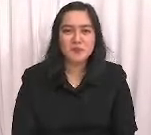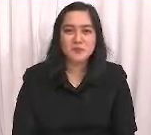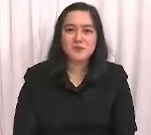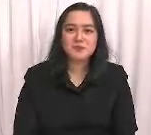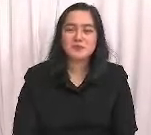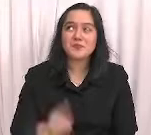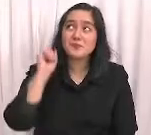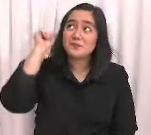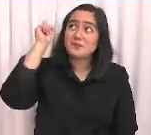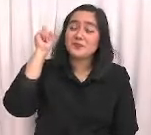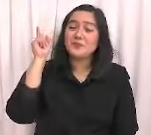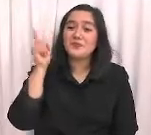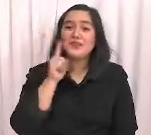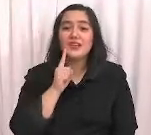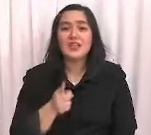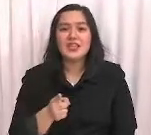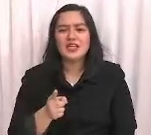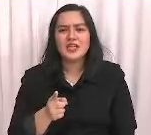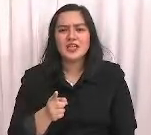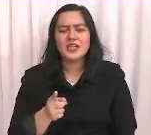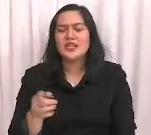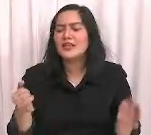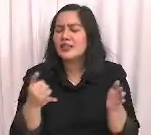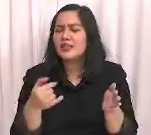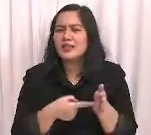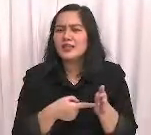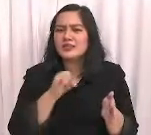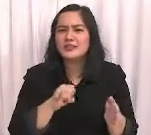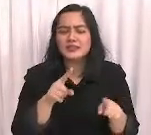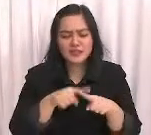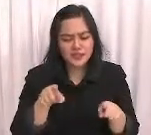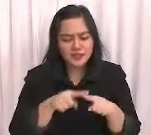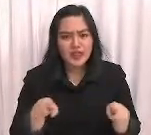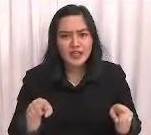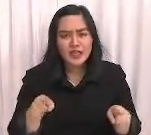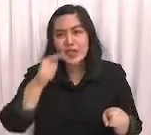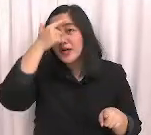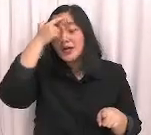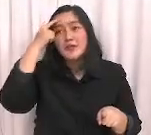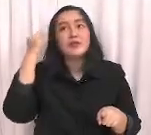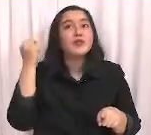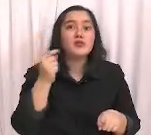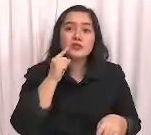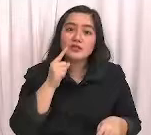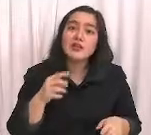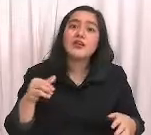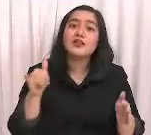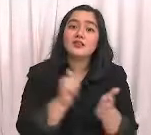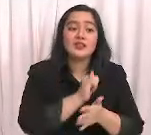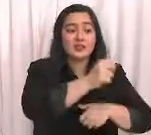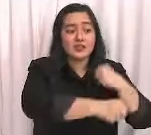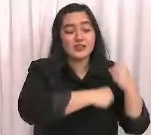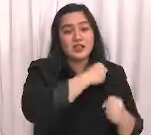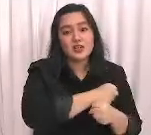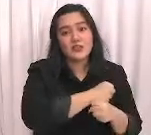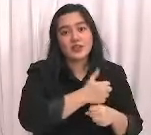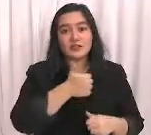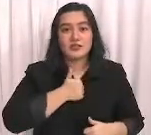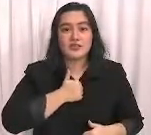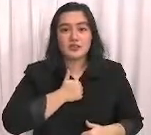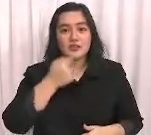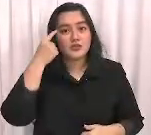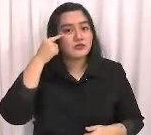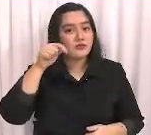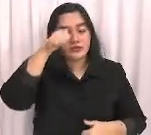imagine sasabihin niya, mas itataya niya. Mas una niyang ilalagay ang sarili niya. Kaya nga yung kanyang husband, hindi